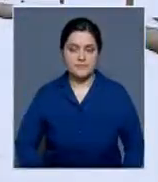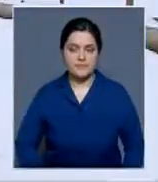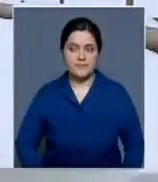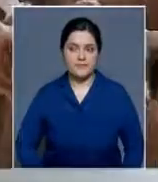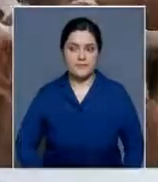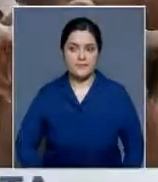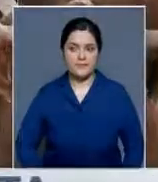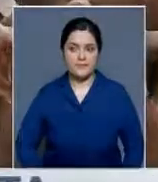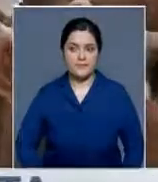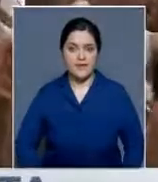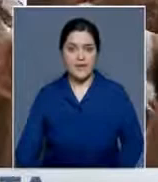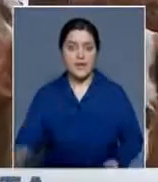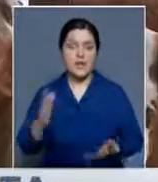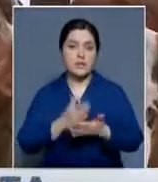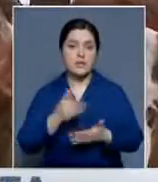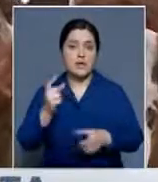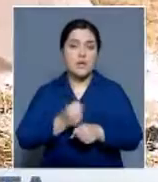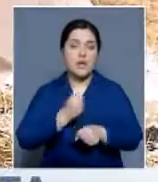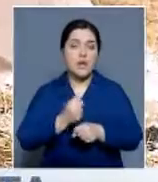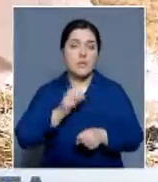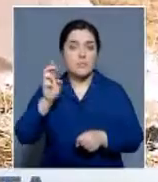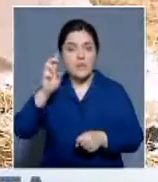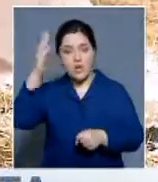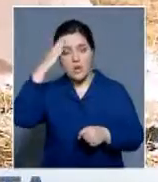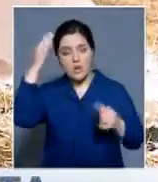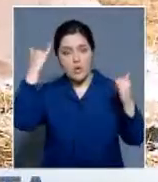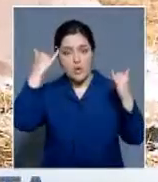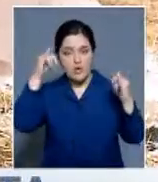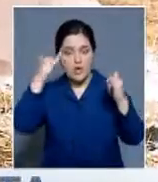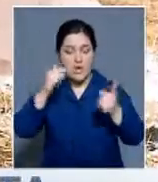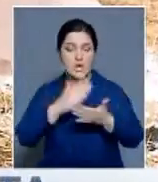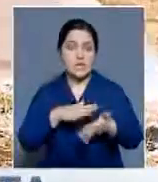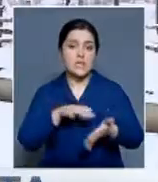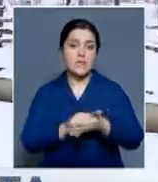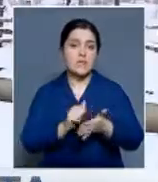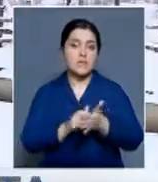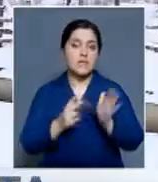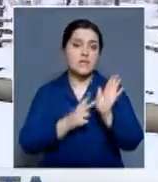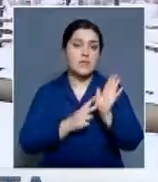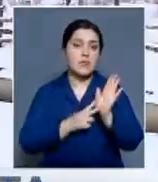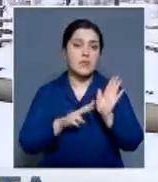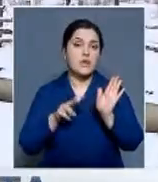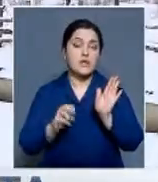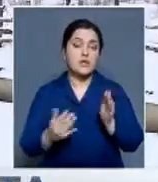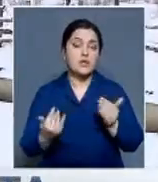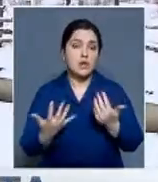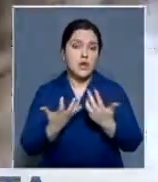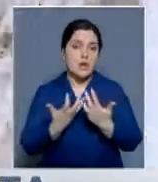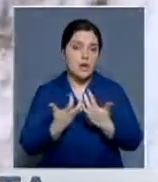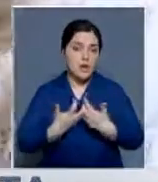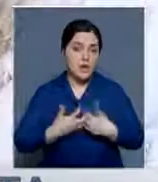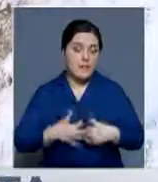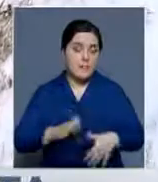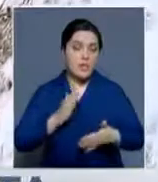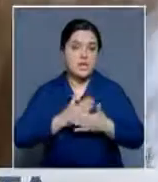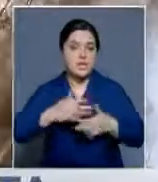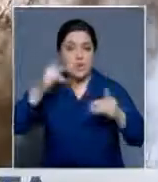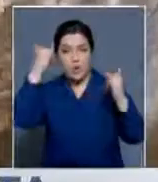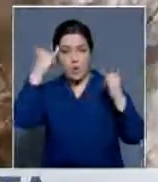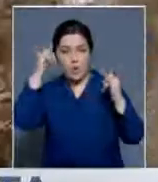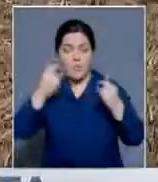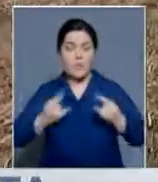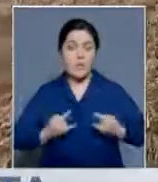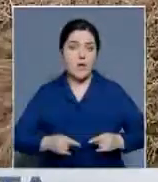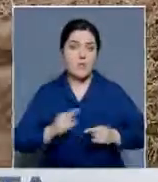Разведением казахской белоголовой в племенном хозяйстве Хайрата Бершимбекова занимаются уже 7 лет. Сейчас численность только маточного поголовья здесь перевалила